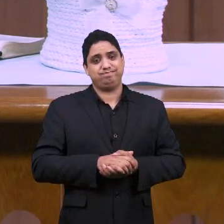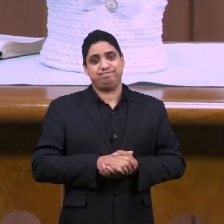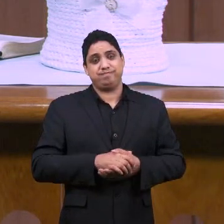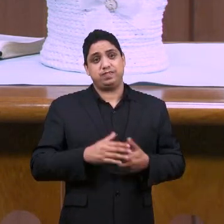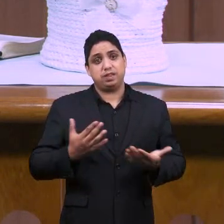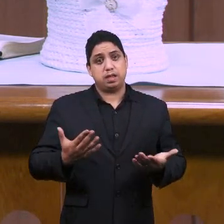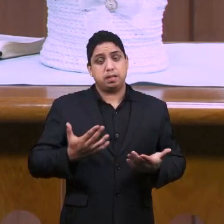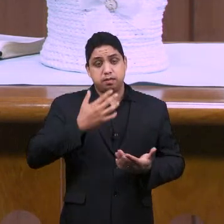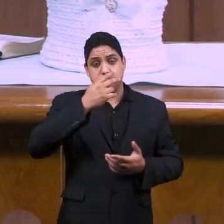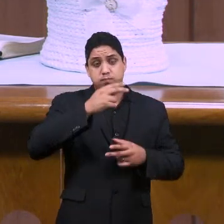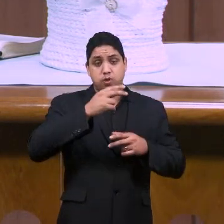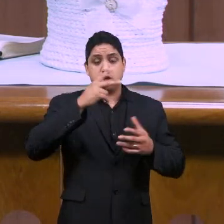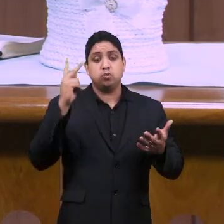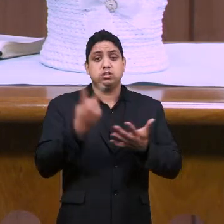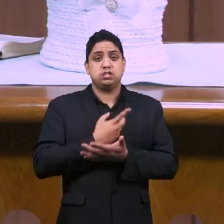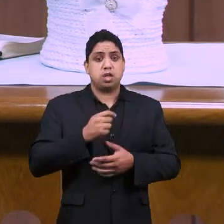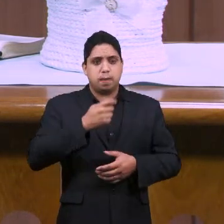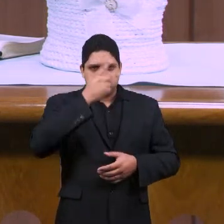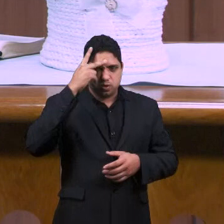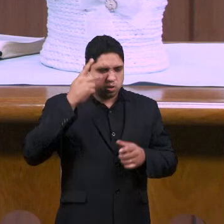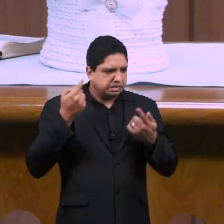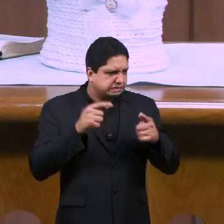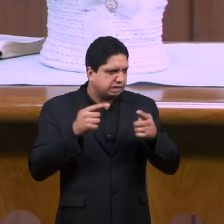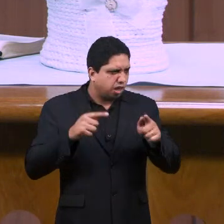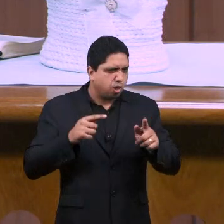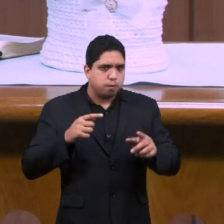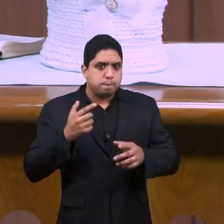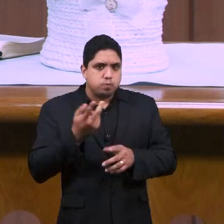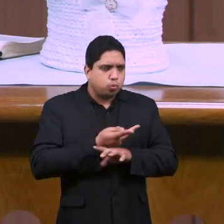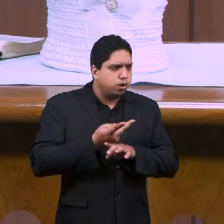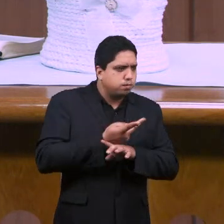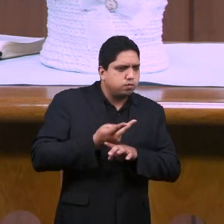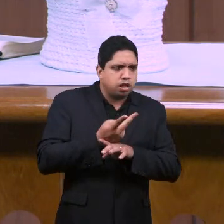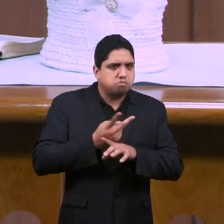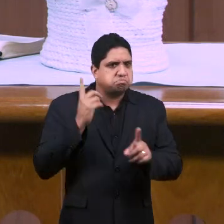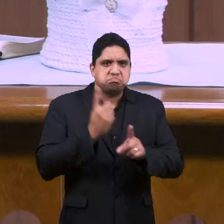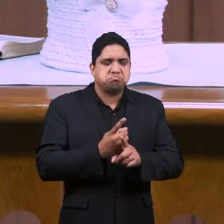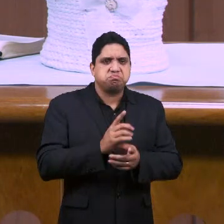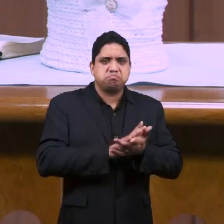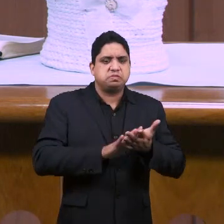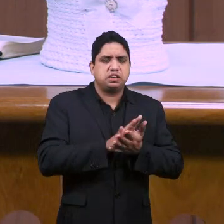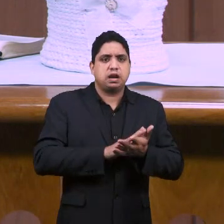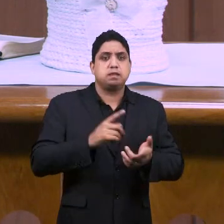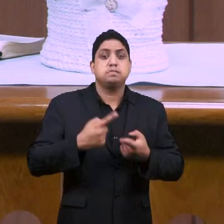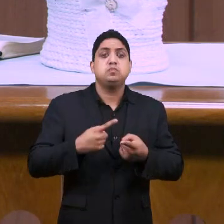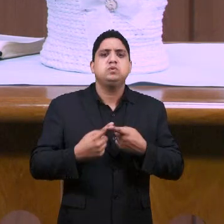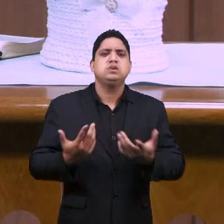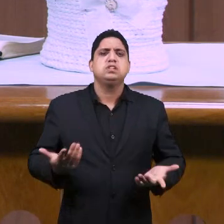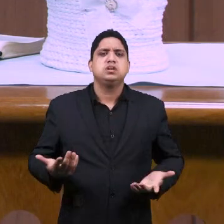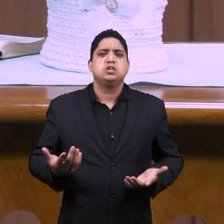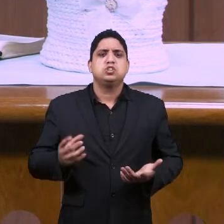continuons. Les persécuteurs sont cherchés partout, mais n'ont pas retrouvé. Pourquoi?